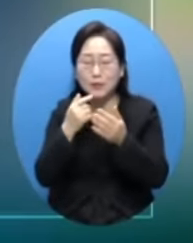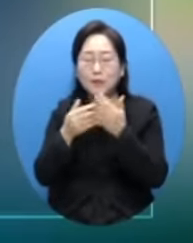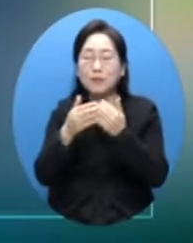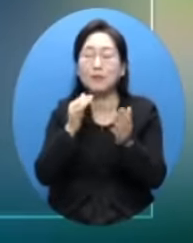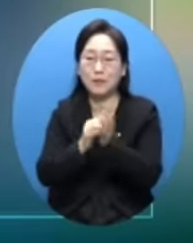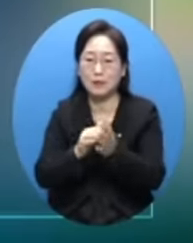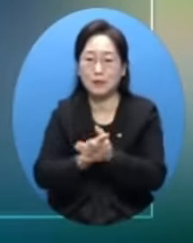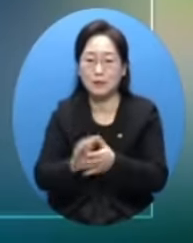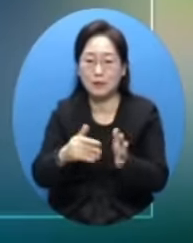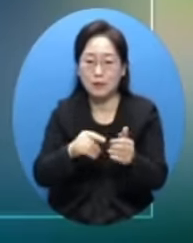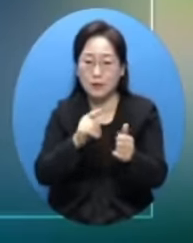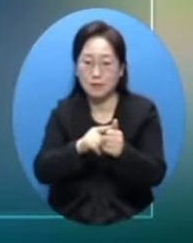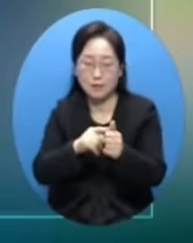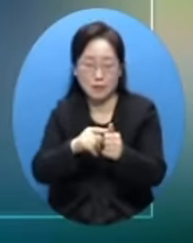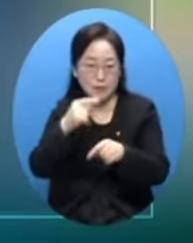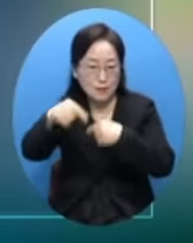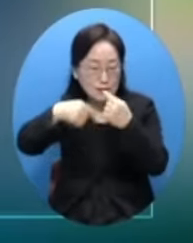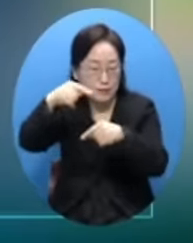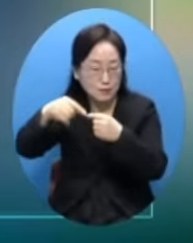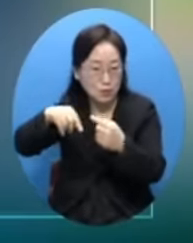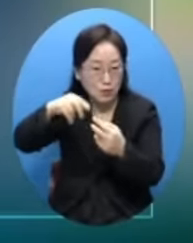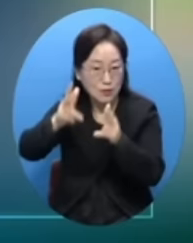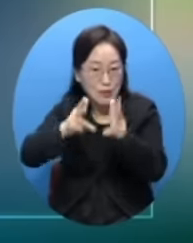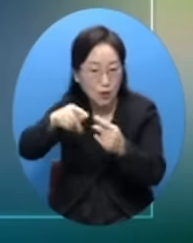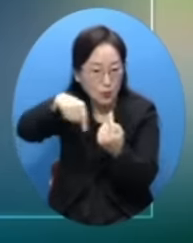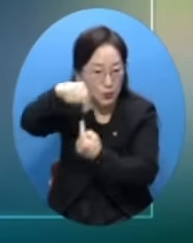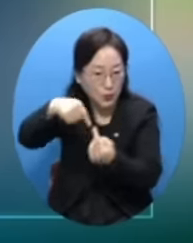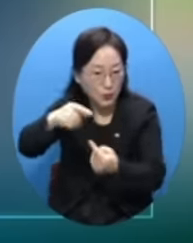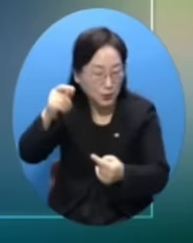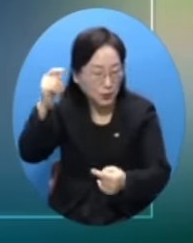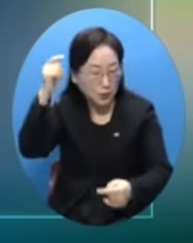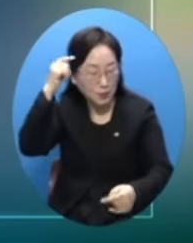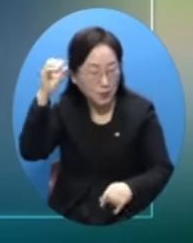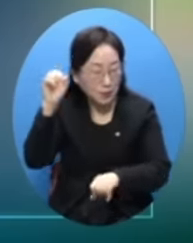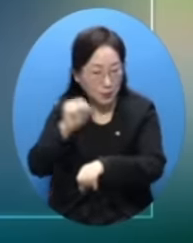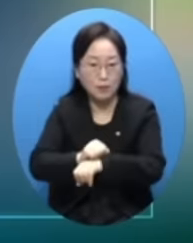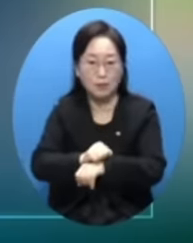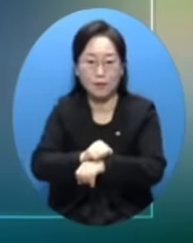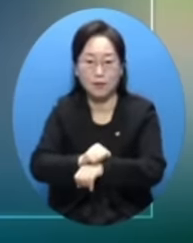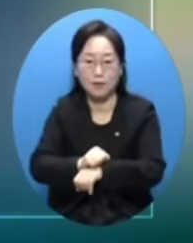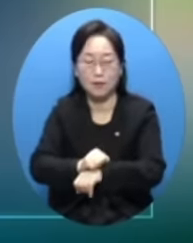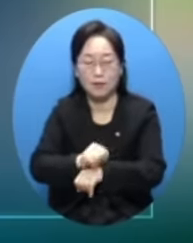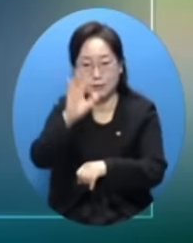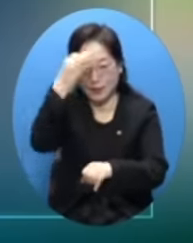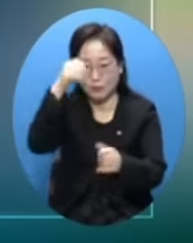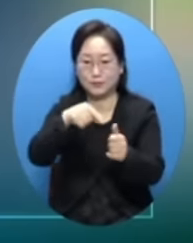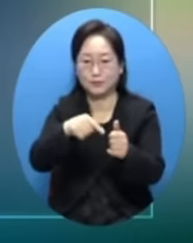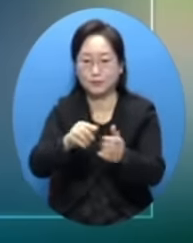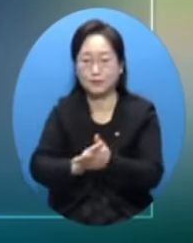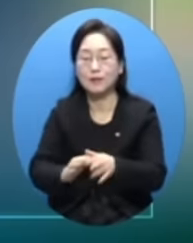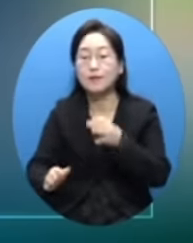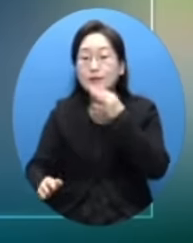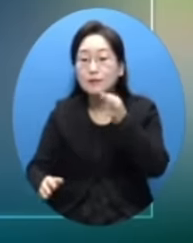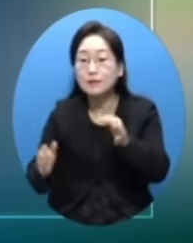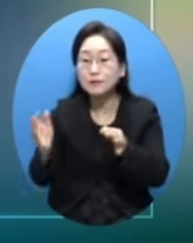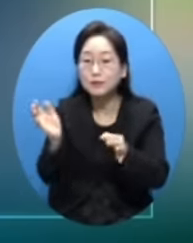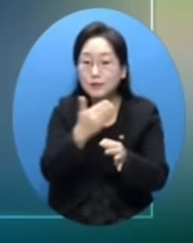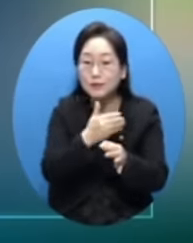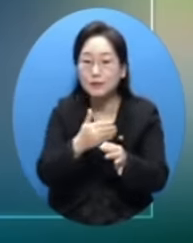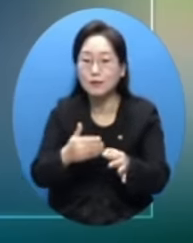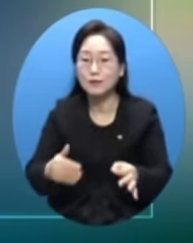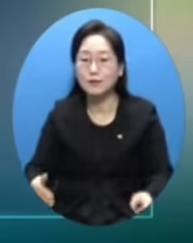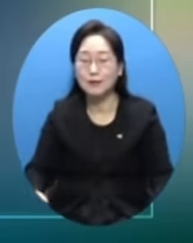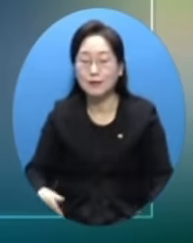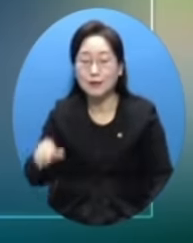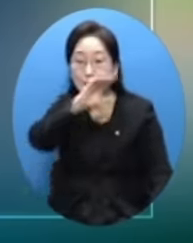사업 사업가 제자를 하나님이 주셨어요 그에게 재능을 주셨는데 열살 때부터 벌써